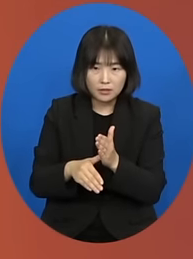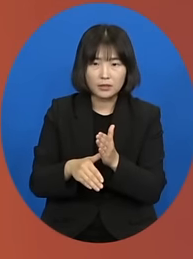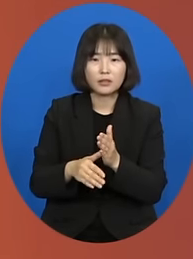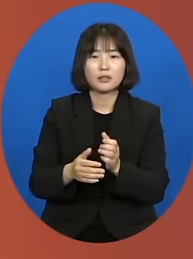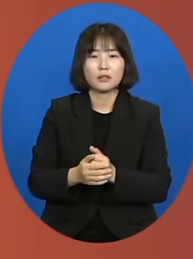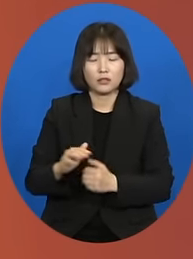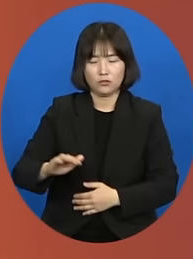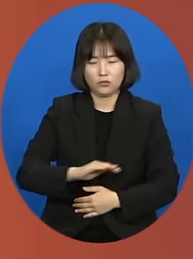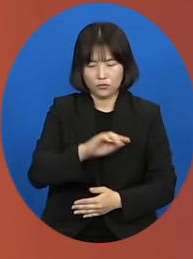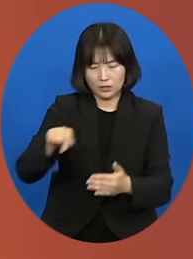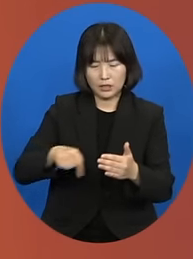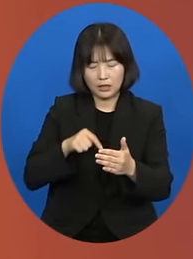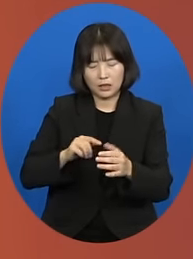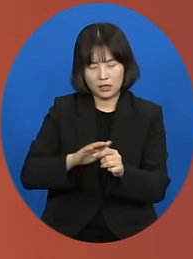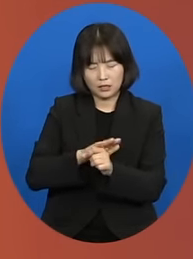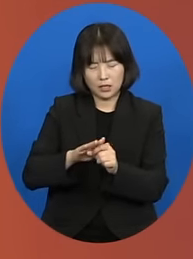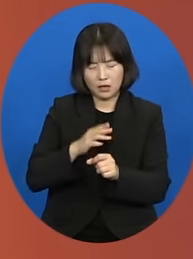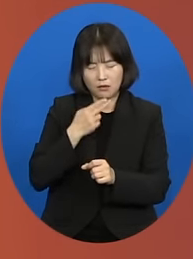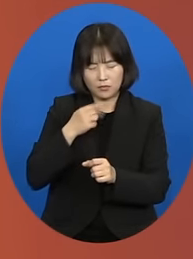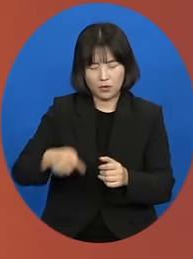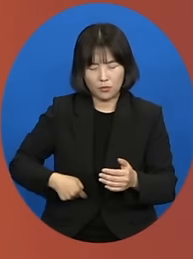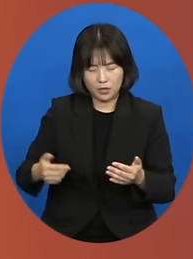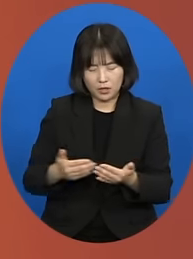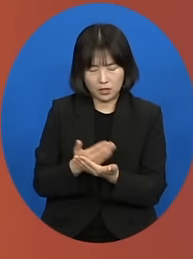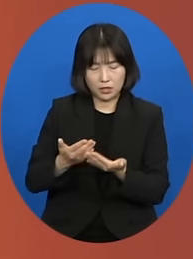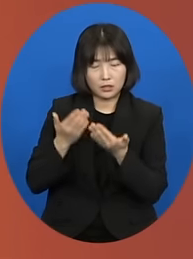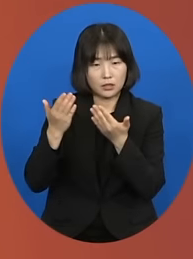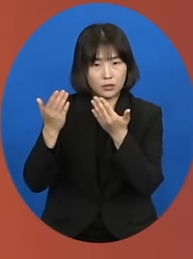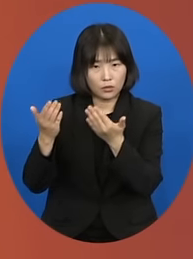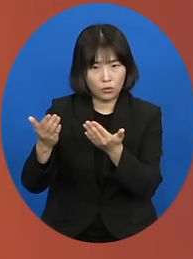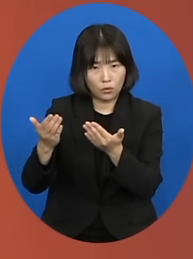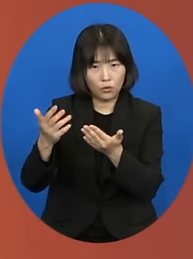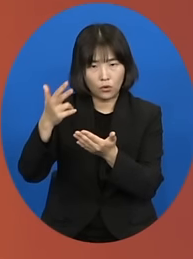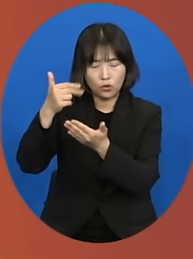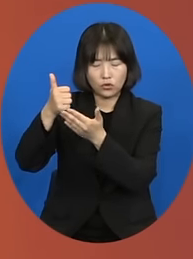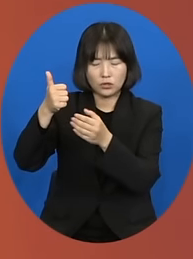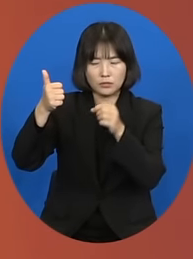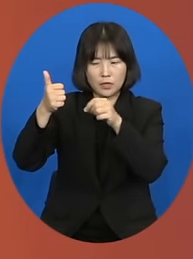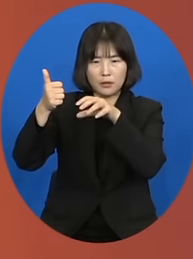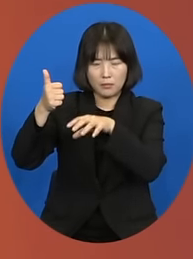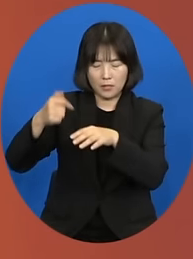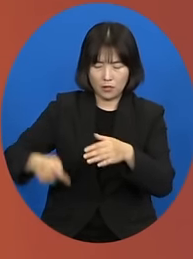우리 안에 사랑이 없음을 회개하며 주 앞에 회개하며